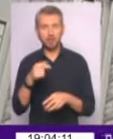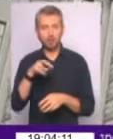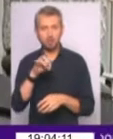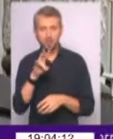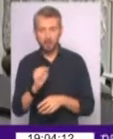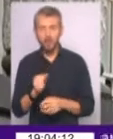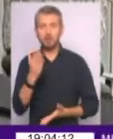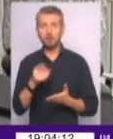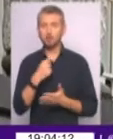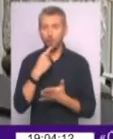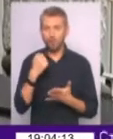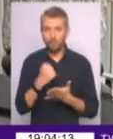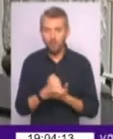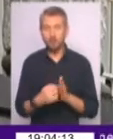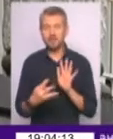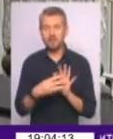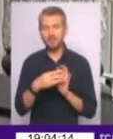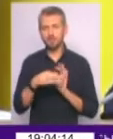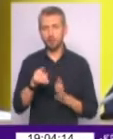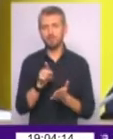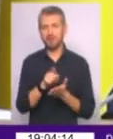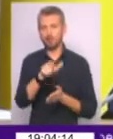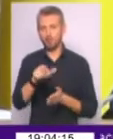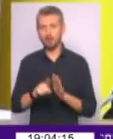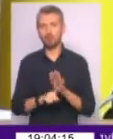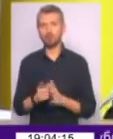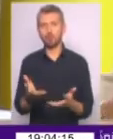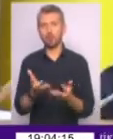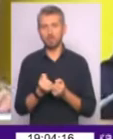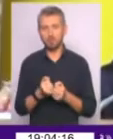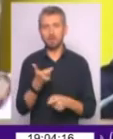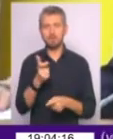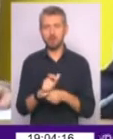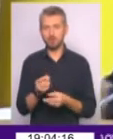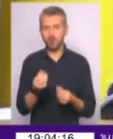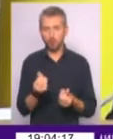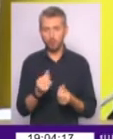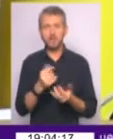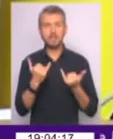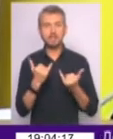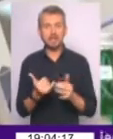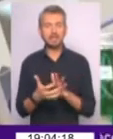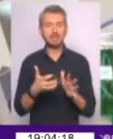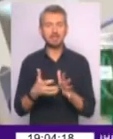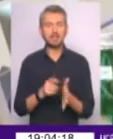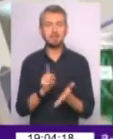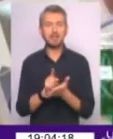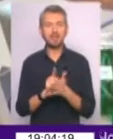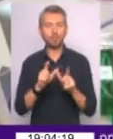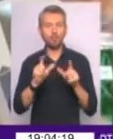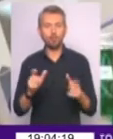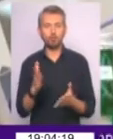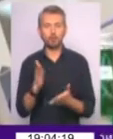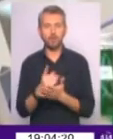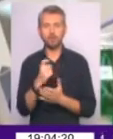в разі їх ухвалення, 9 мільйонів пенсіонерів почнуть отримувати більше грошей. Зараз дефіцит пенсійного фонду сягає